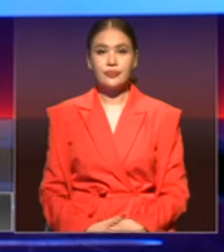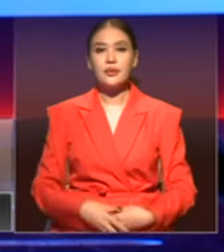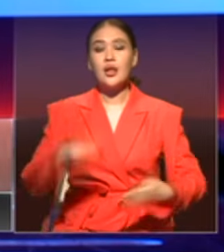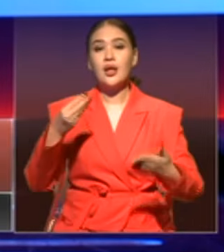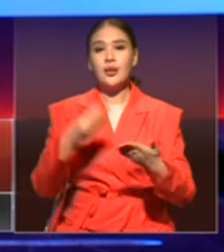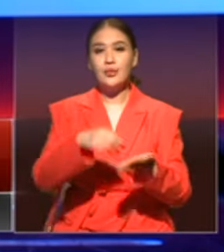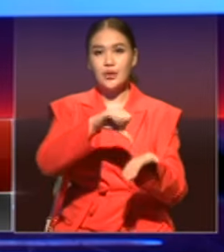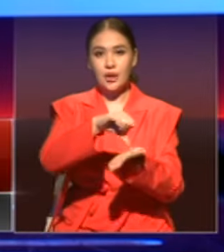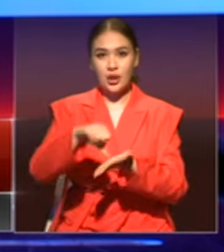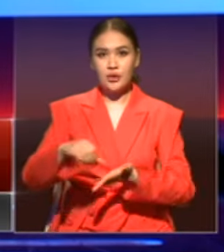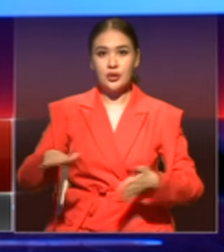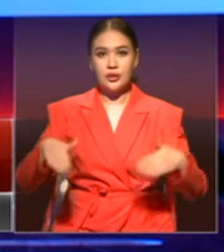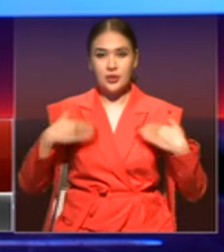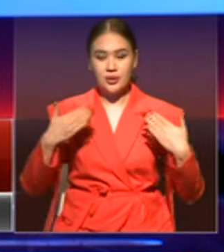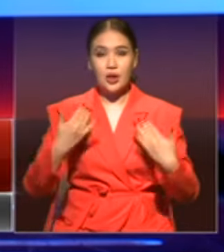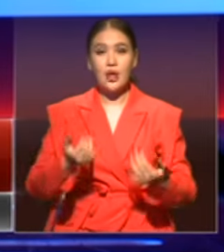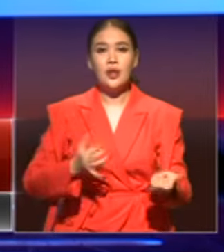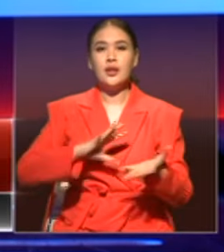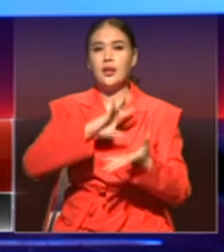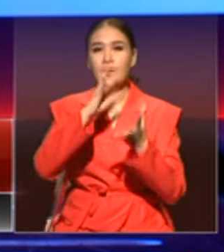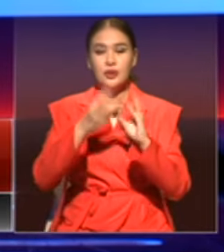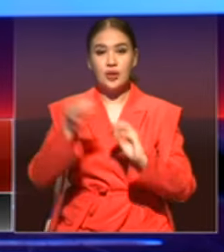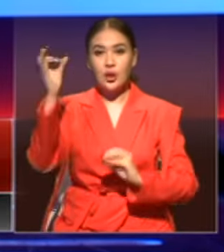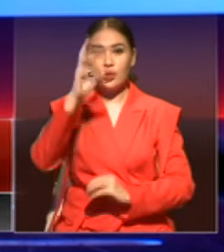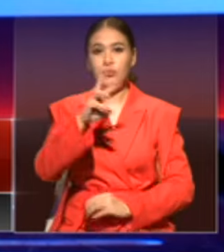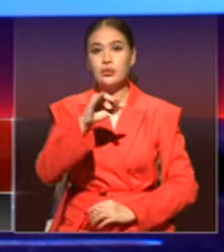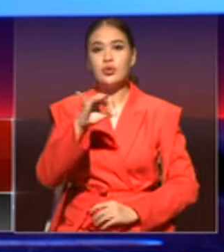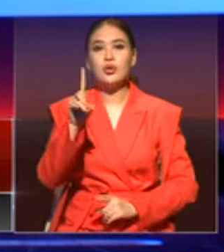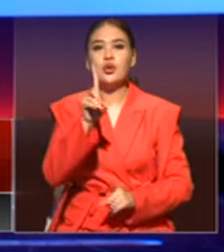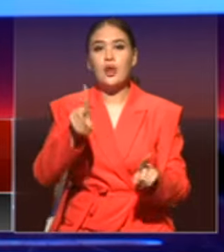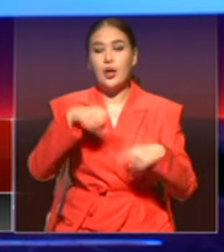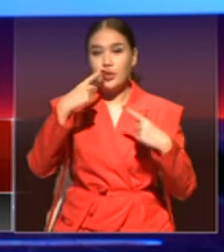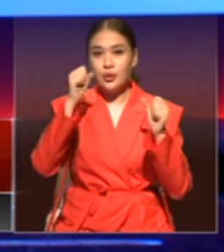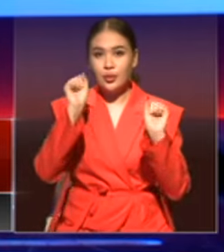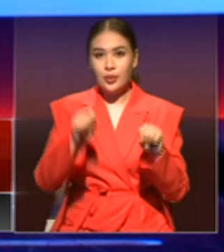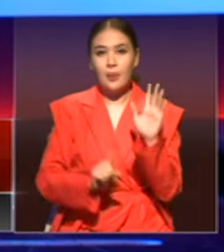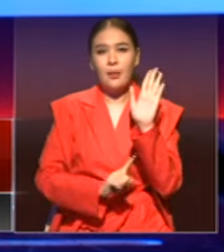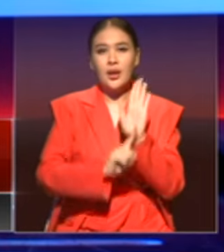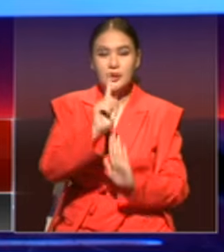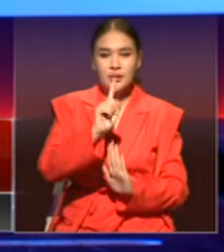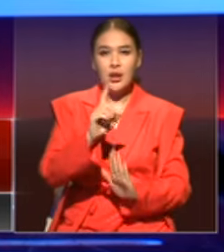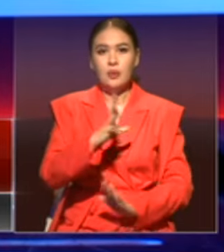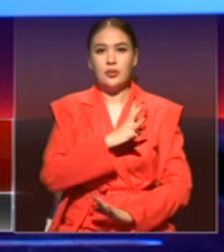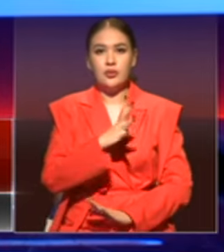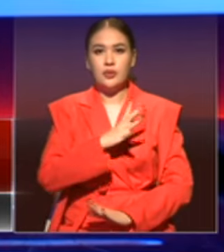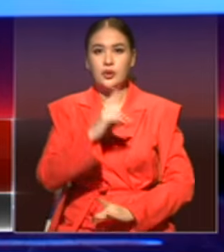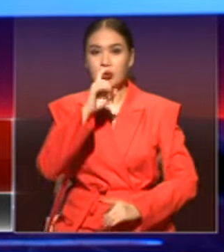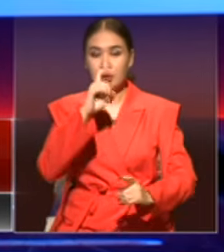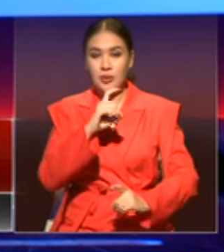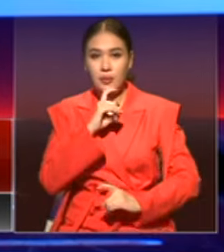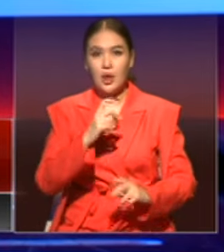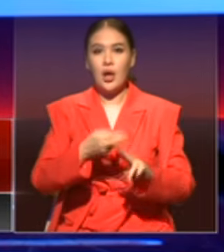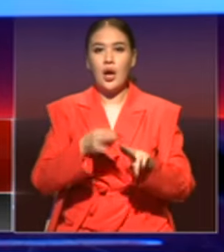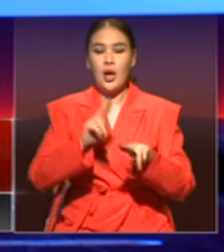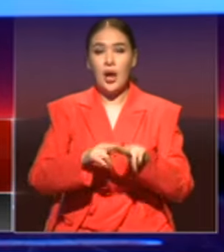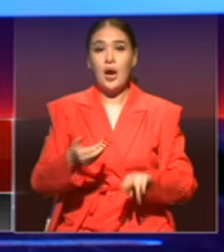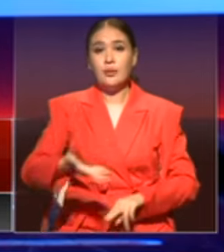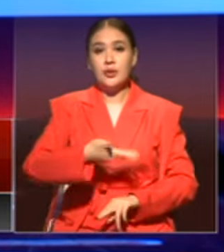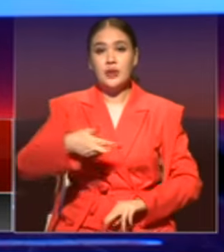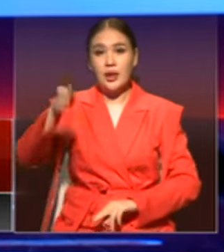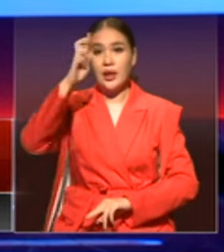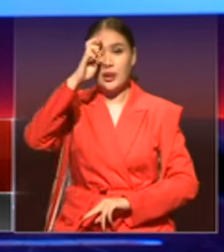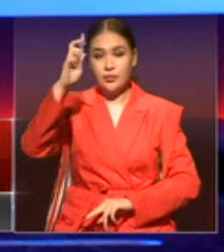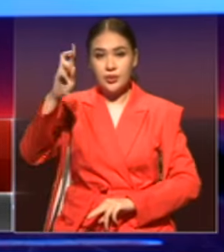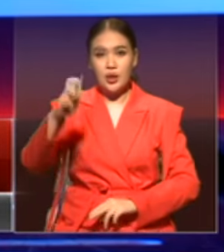Қымбат спикерлер, қош келдіңіздер. Негізі осы қоқыс жайында не айтуға болады деп басында қатты таңғалып тебіренген едік, бірақ шынтуайтына келген кезде